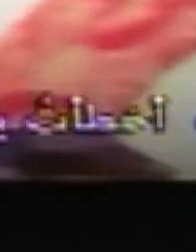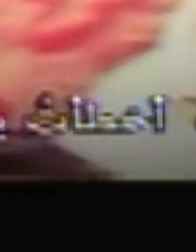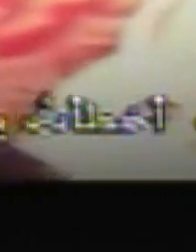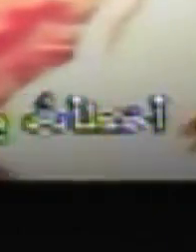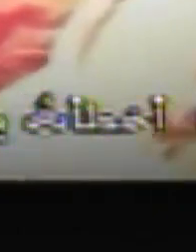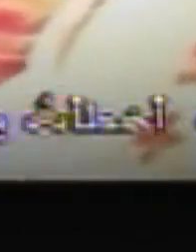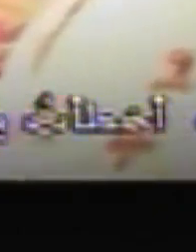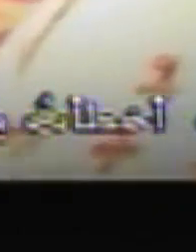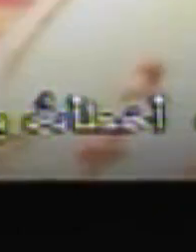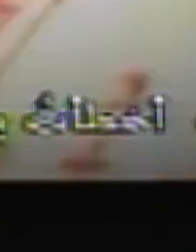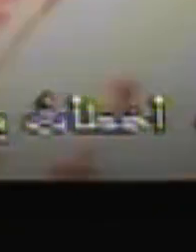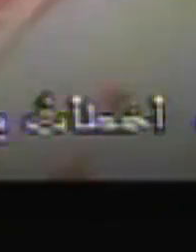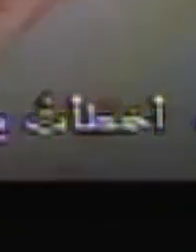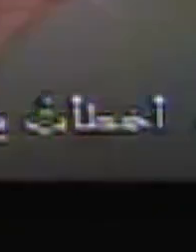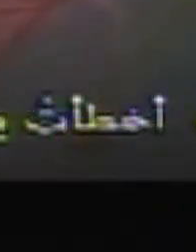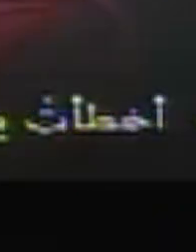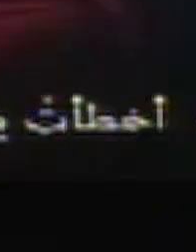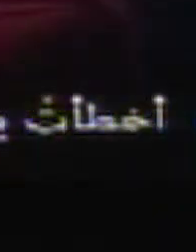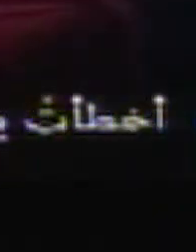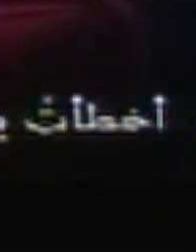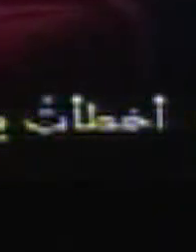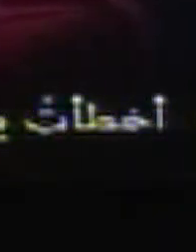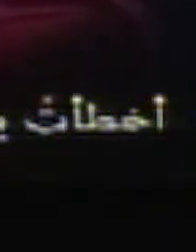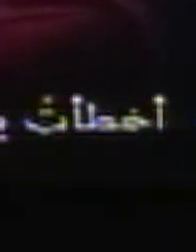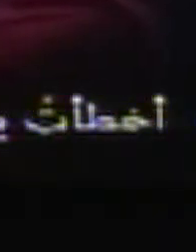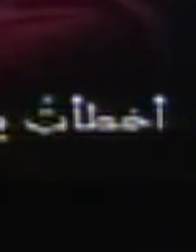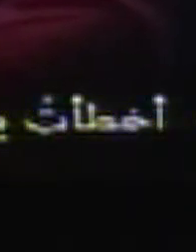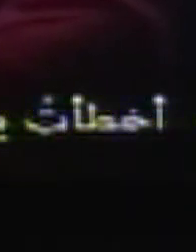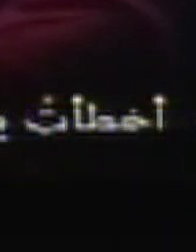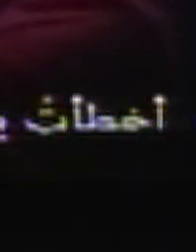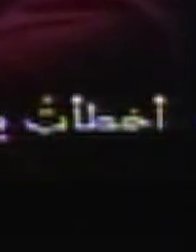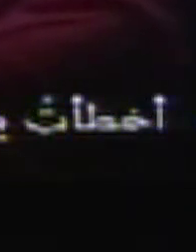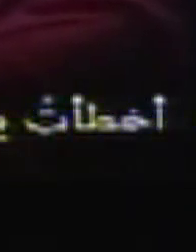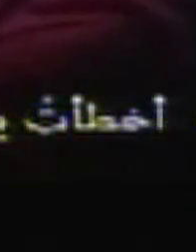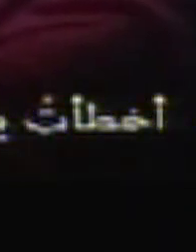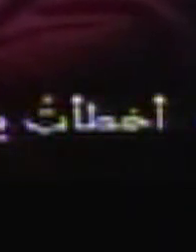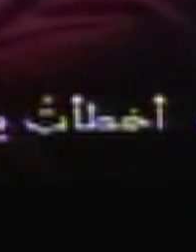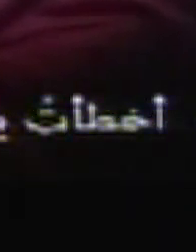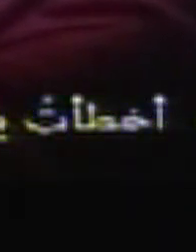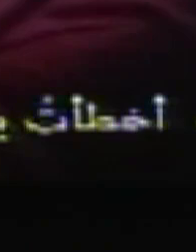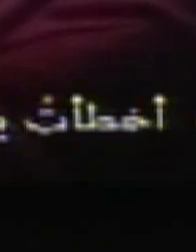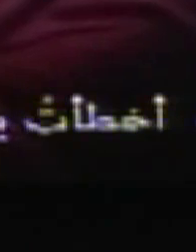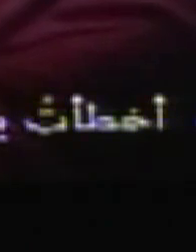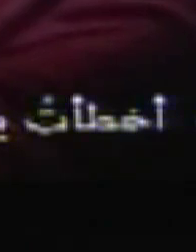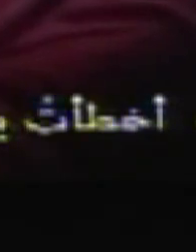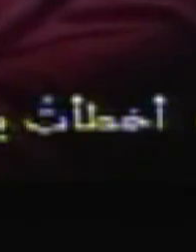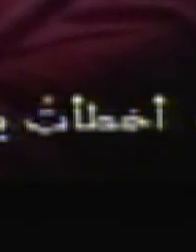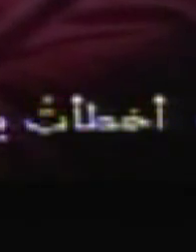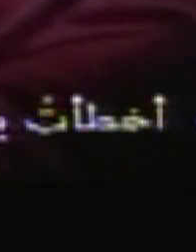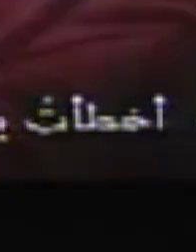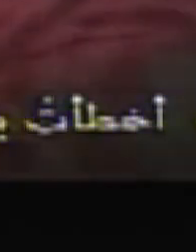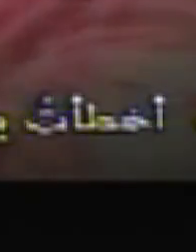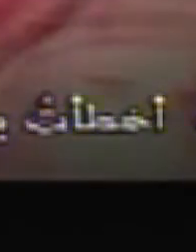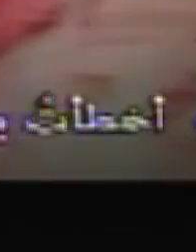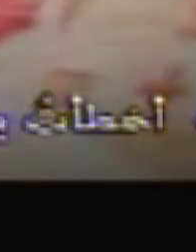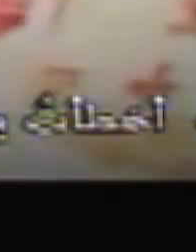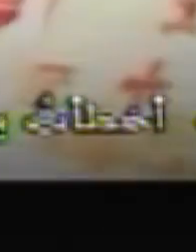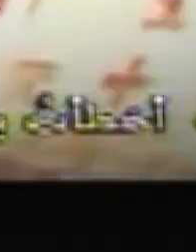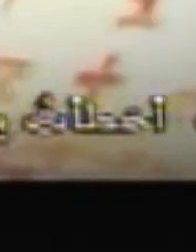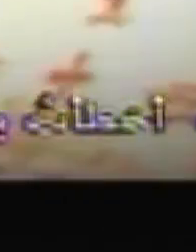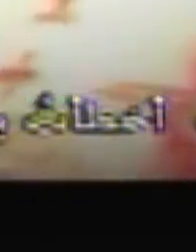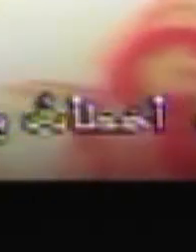ملكوتك. أخطأت أخطأت يا رب يسوع اغفر